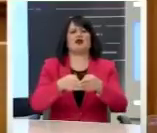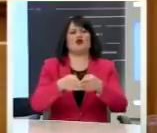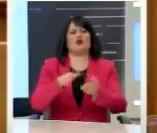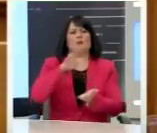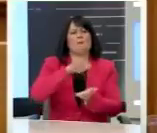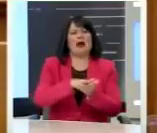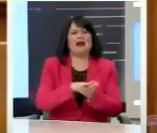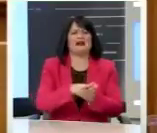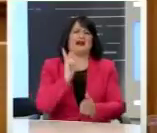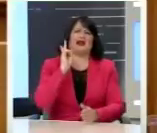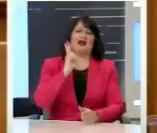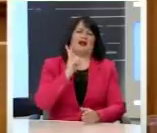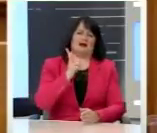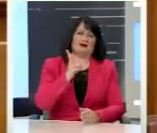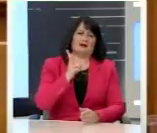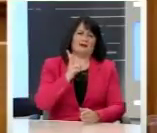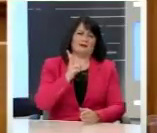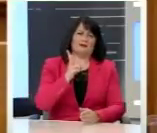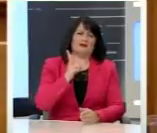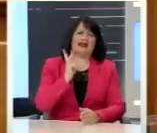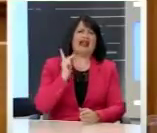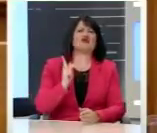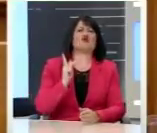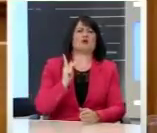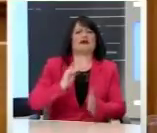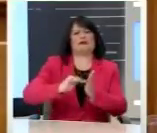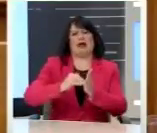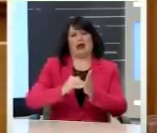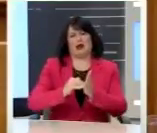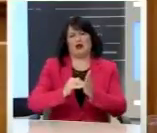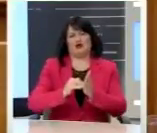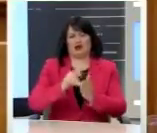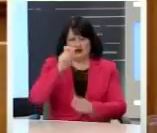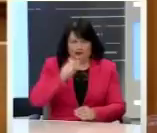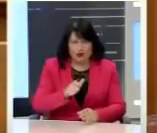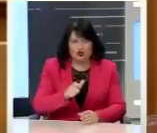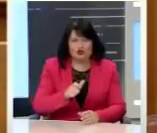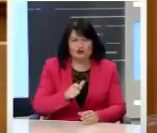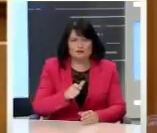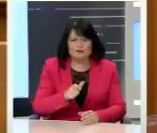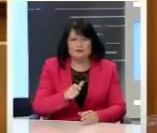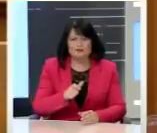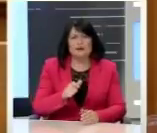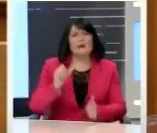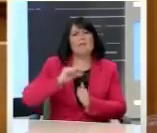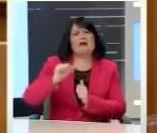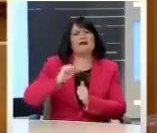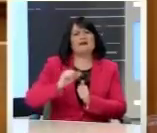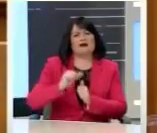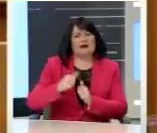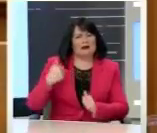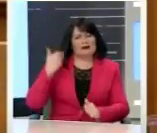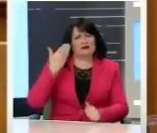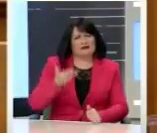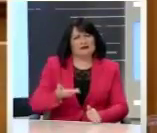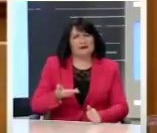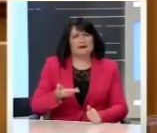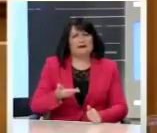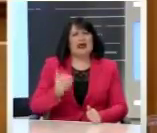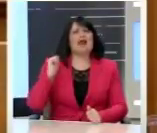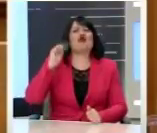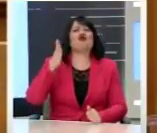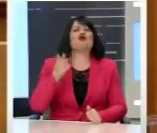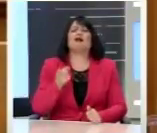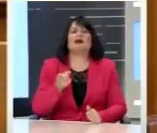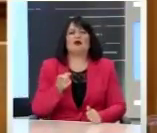μάρτυρα κατηγορία στη δίκη του Ρουάν, Γεώργιο Κατσούλη, ο οποίος εδώ και πολλούς μήνες βρίσκεται στο